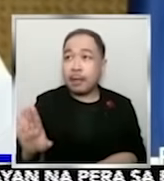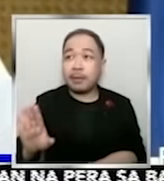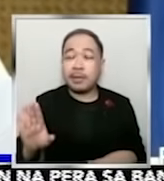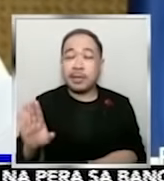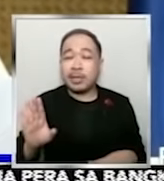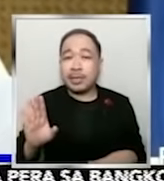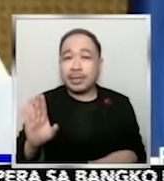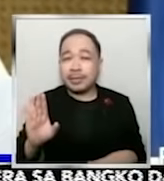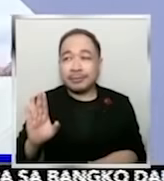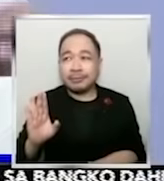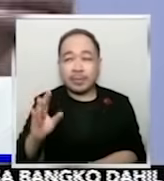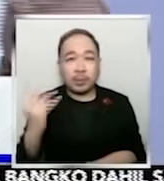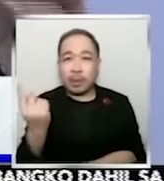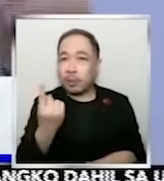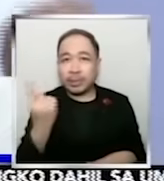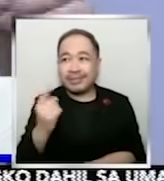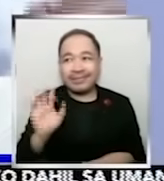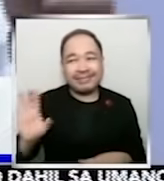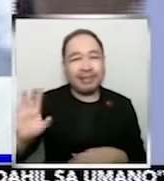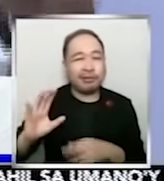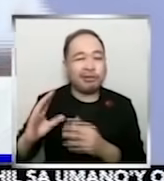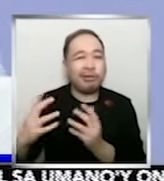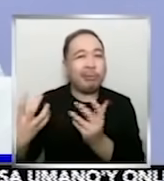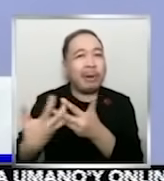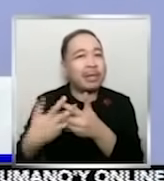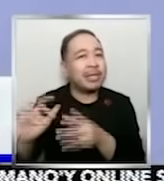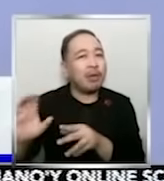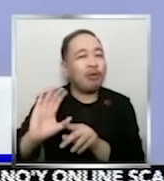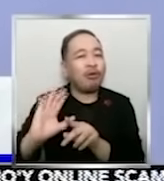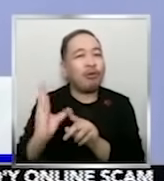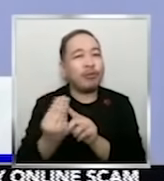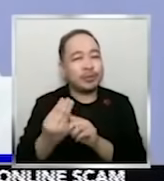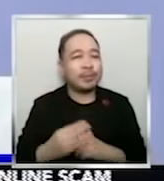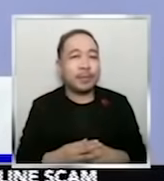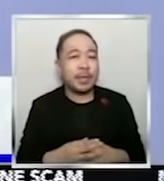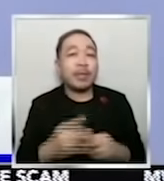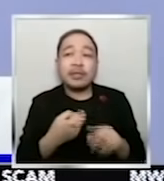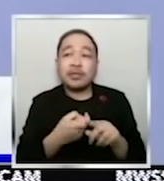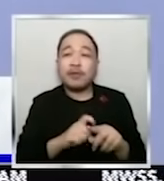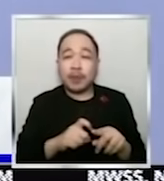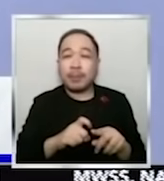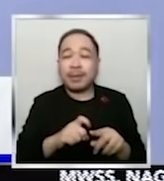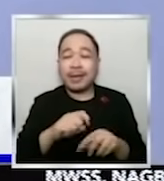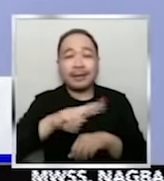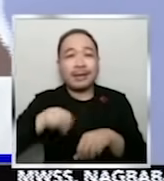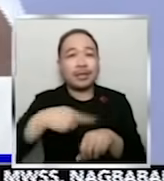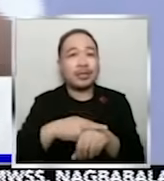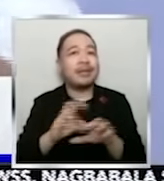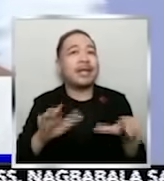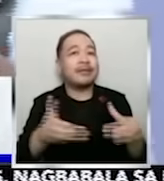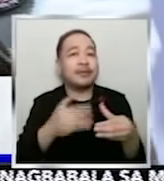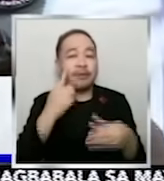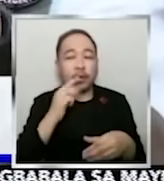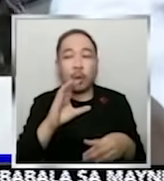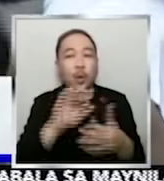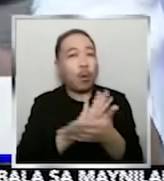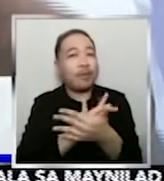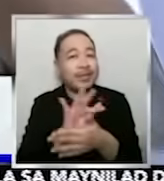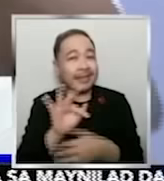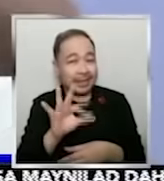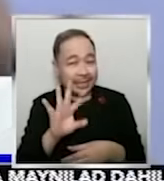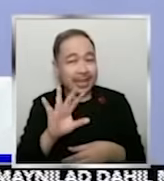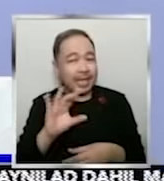something else sa culture nila. Sabi naman ni National Task Force Against COVID-19 Advisor Dr. Herbosa, may ginagawa ang pamahalaan